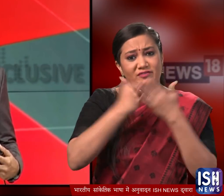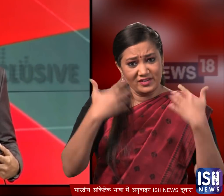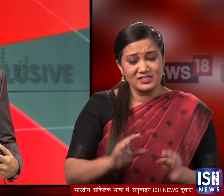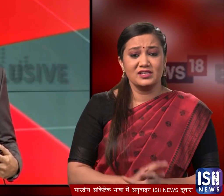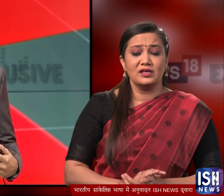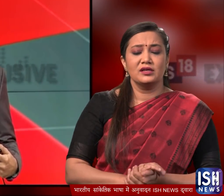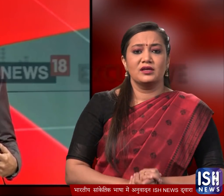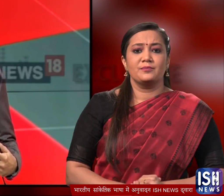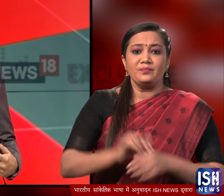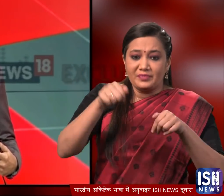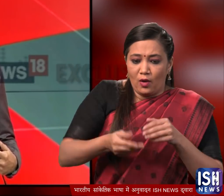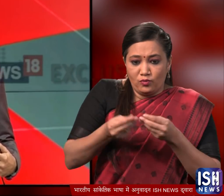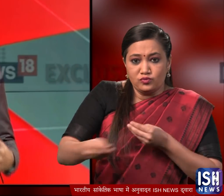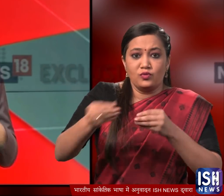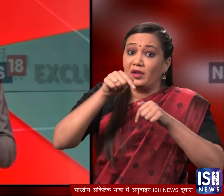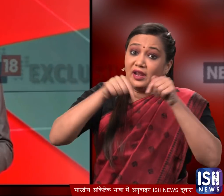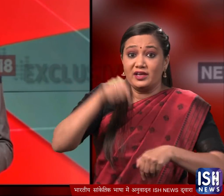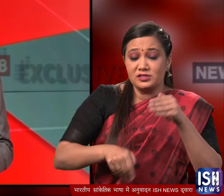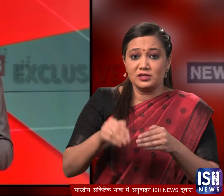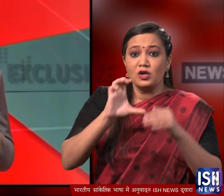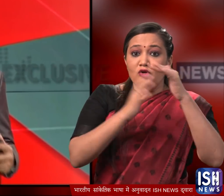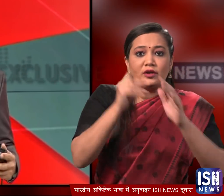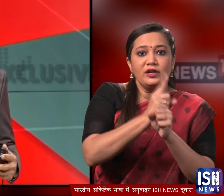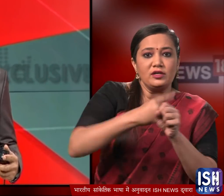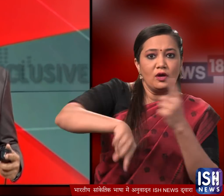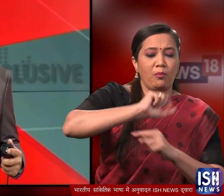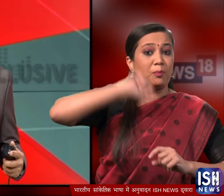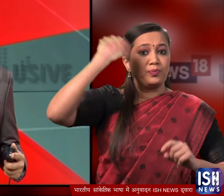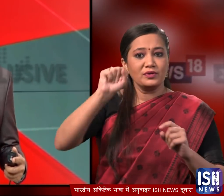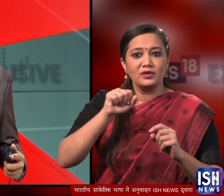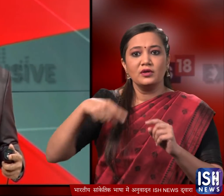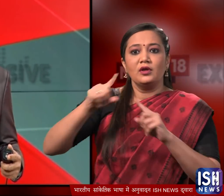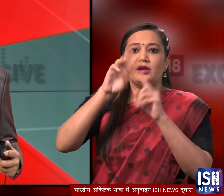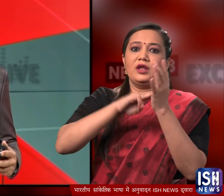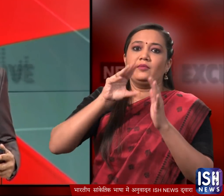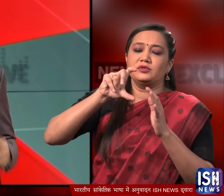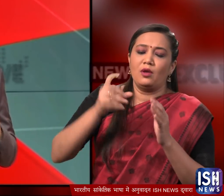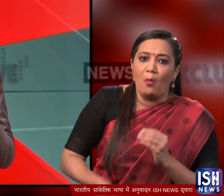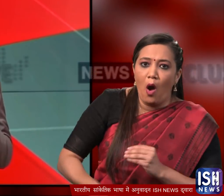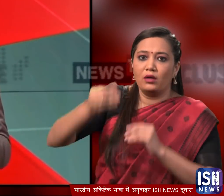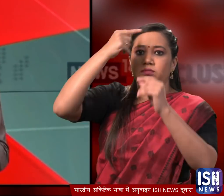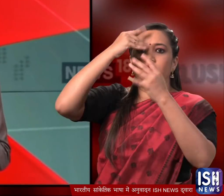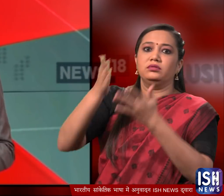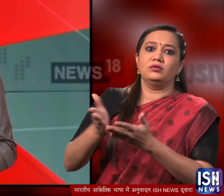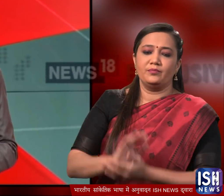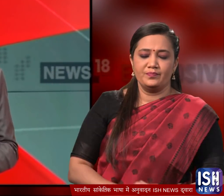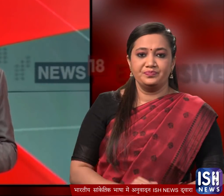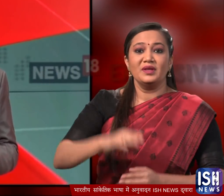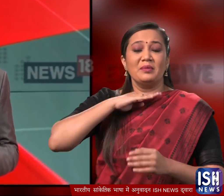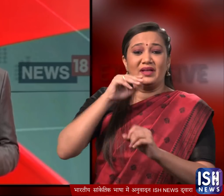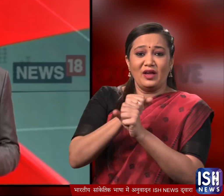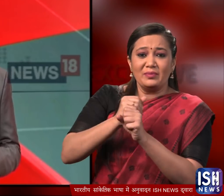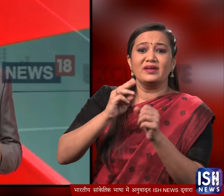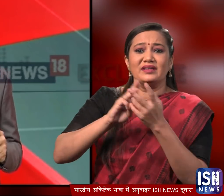की। अब वहां चुनाव सिर पर है और कॉन्ट्रैक्ट टीचर्स ने आंदोलन छेड़कर टीएमसी का सिरदर्द और बढ़ा दिया।